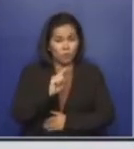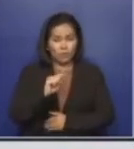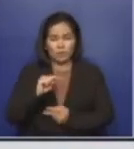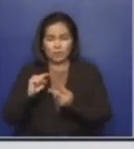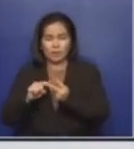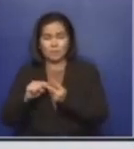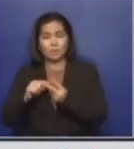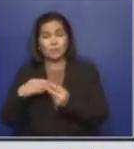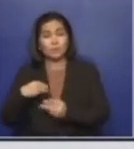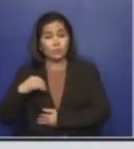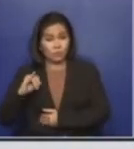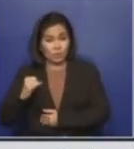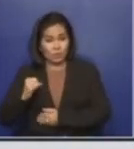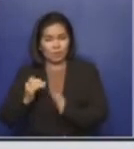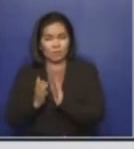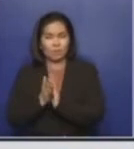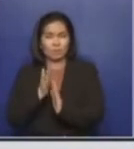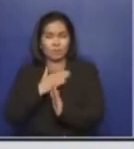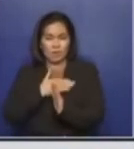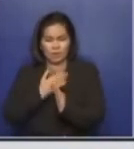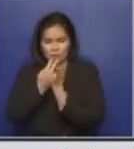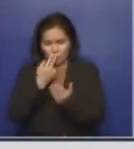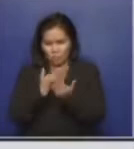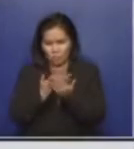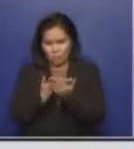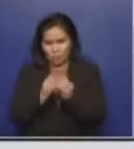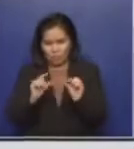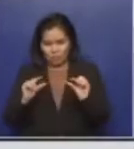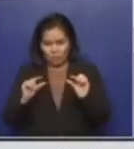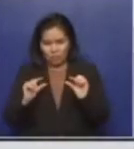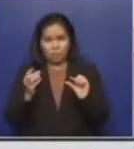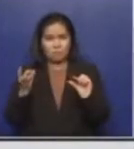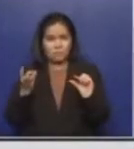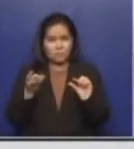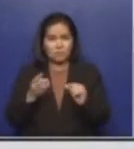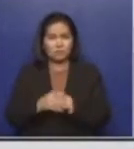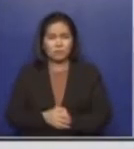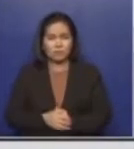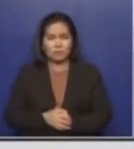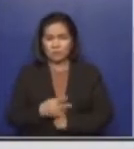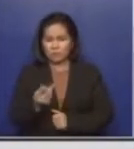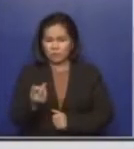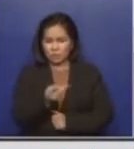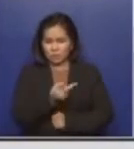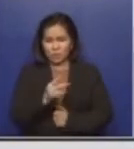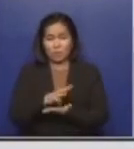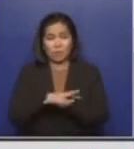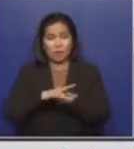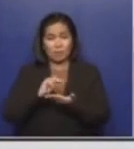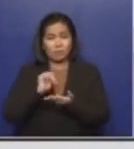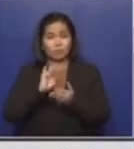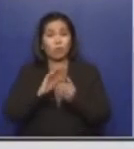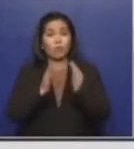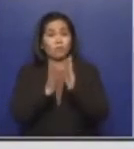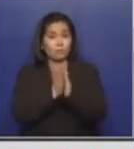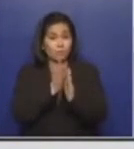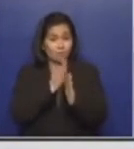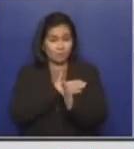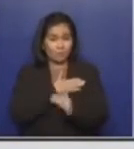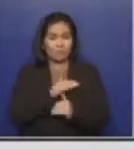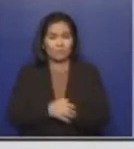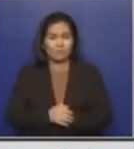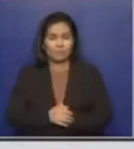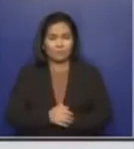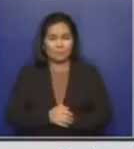าณนิดเดียวท่านประธานครับทราบไหมว่ามหาวิทยาลัยทั้งสองแห่งนี้เป็นที่ผลิต